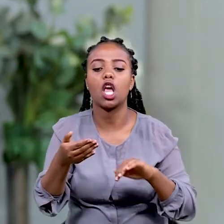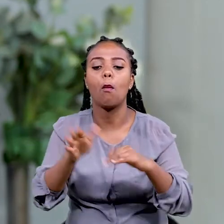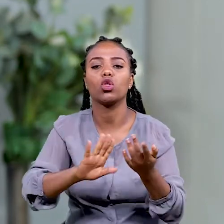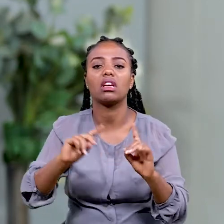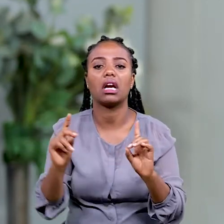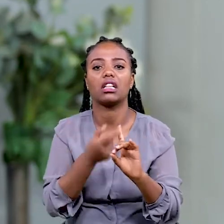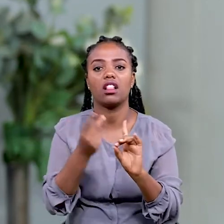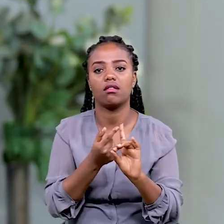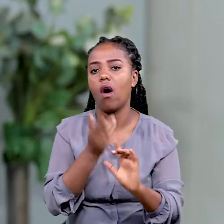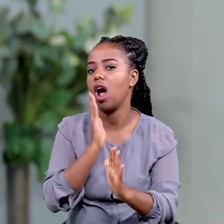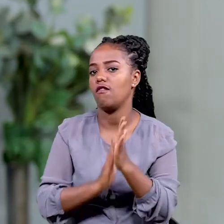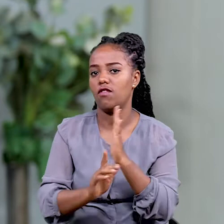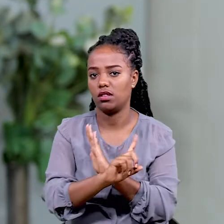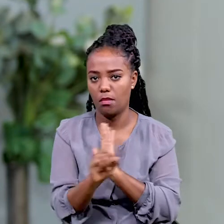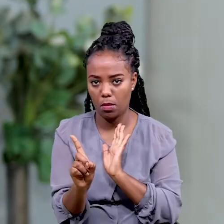ቅጣት